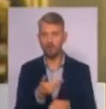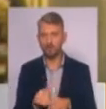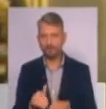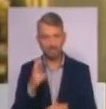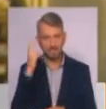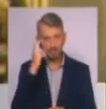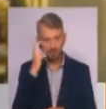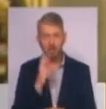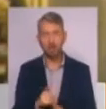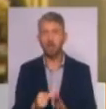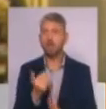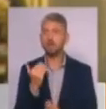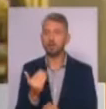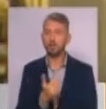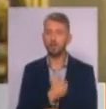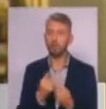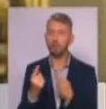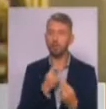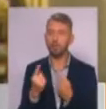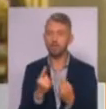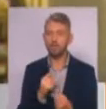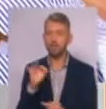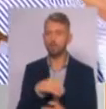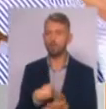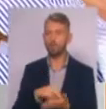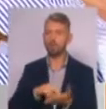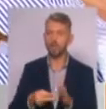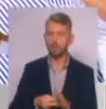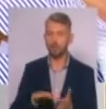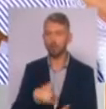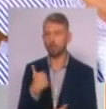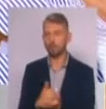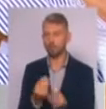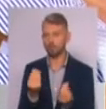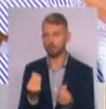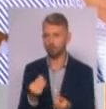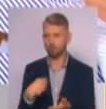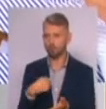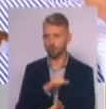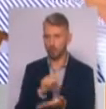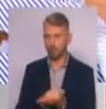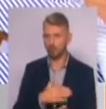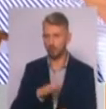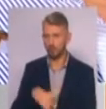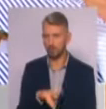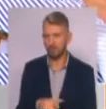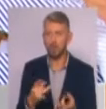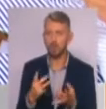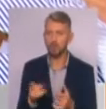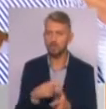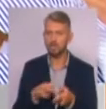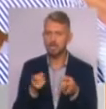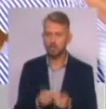столиці. А з вами, пані Людмило, хочу поговорити все-таки про бюджет, про основний кошторис нашого міста. Розкажіть, чи